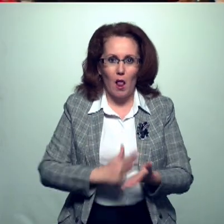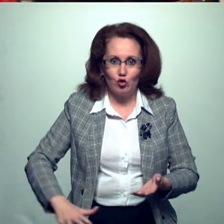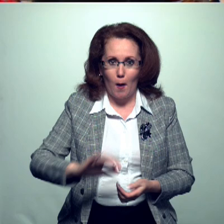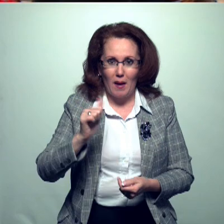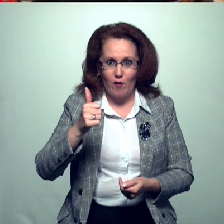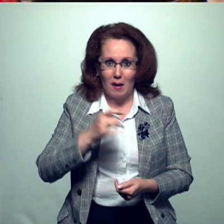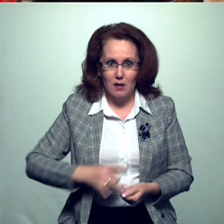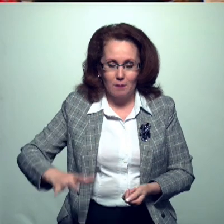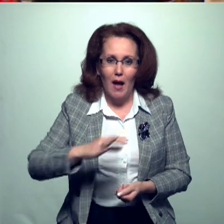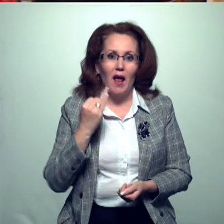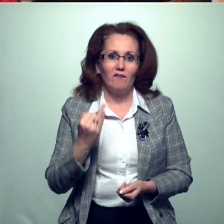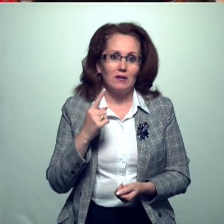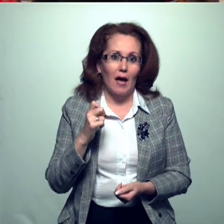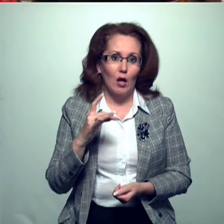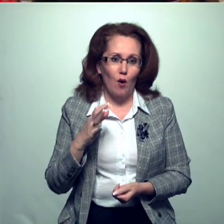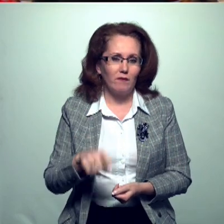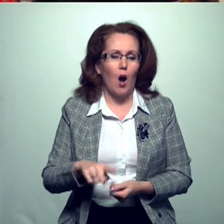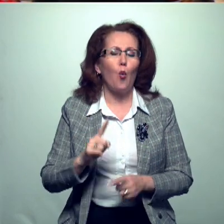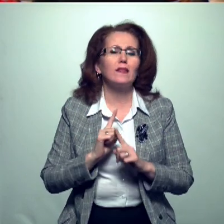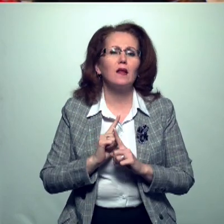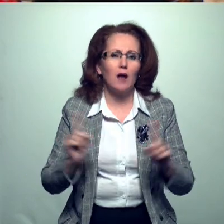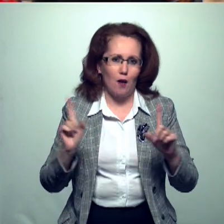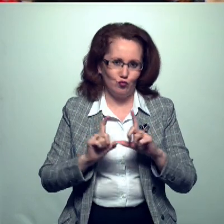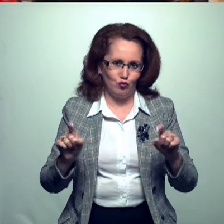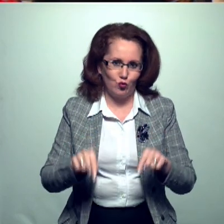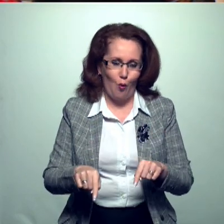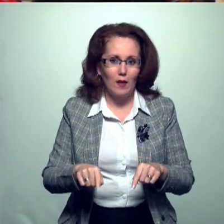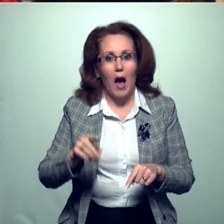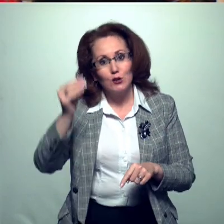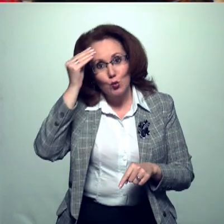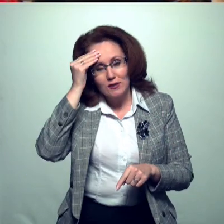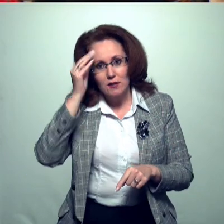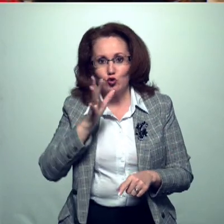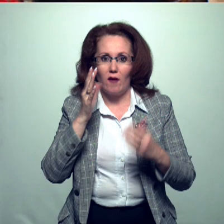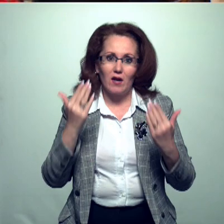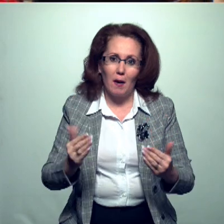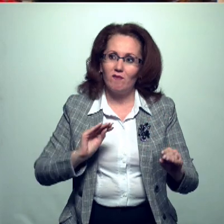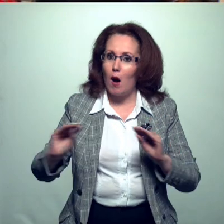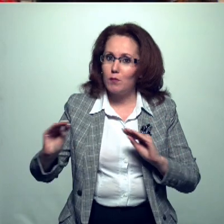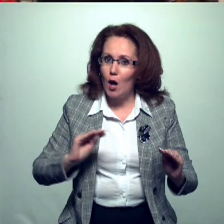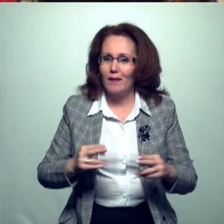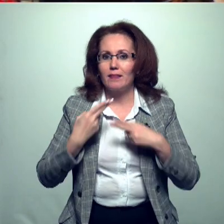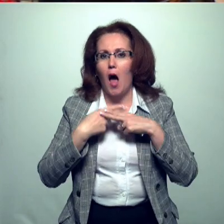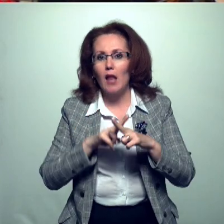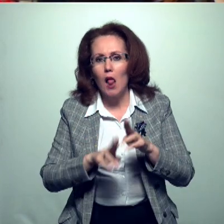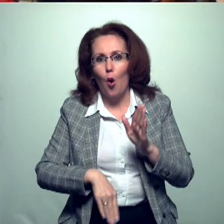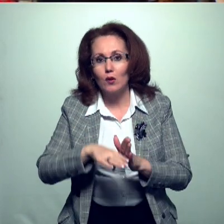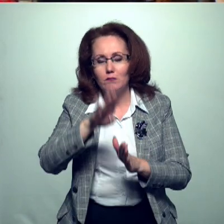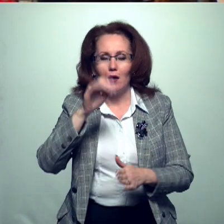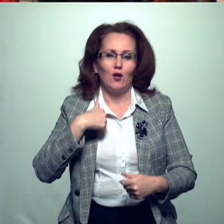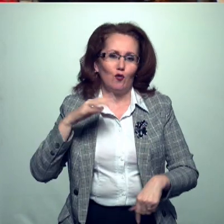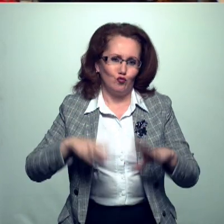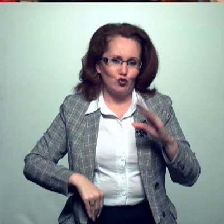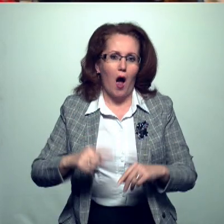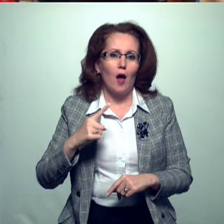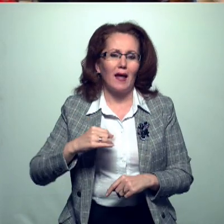районе, на Ильфата Закирова, она, наверное, уникальна. А уж с точки зрения современного оборудования, современных технологий, я считаю, что